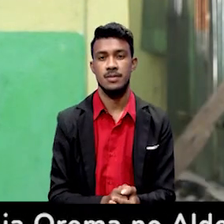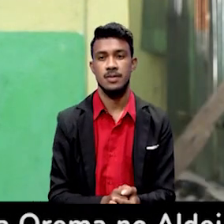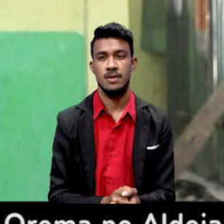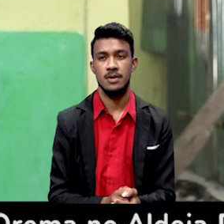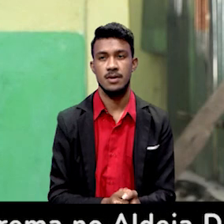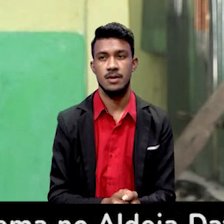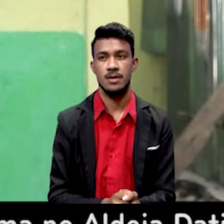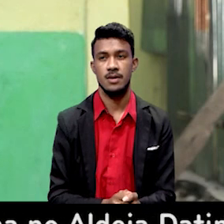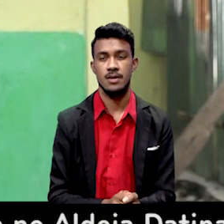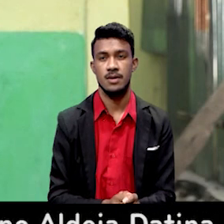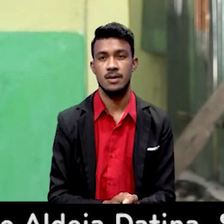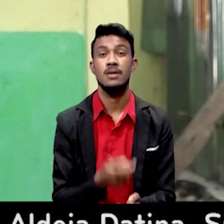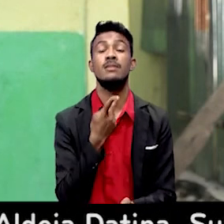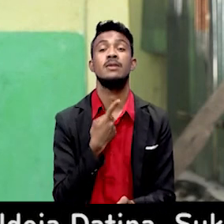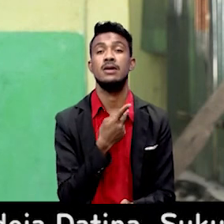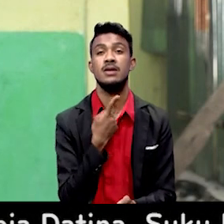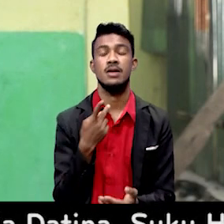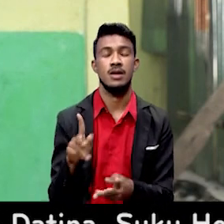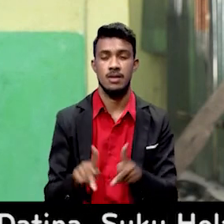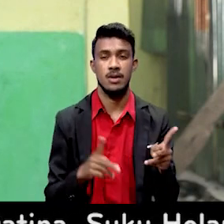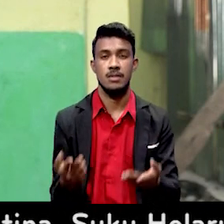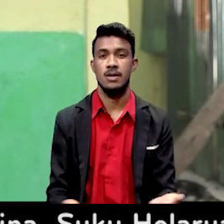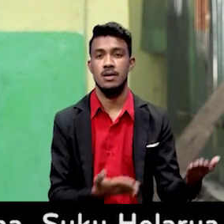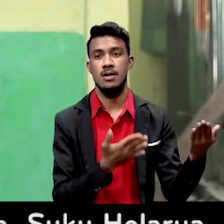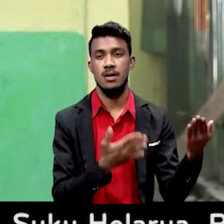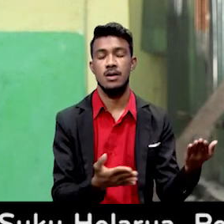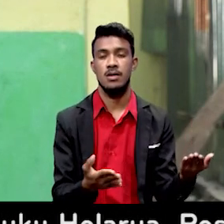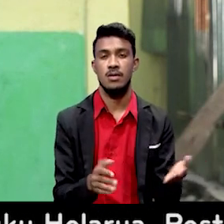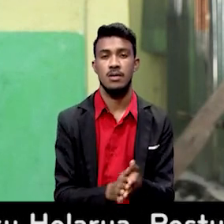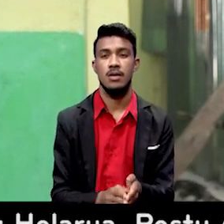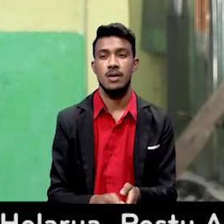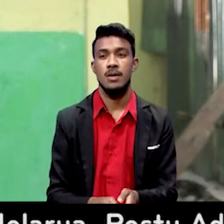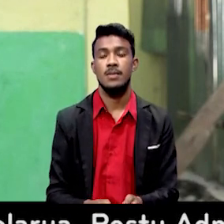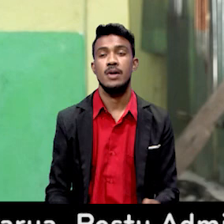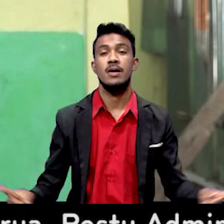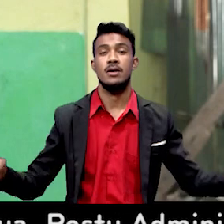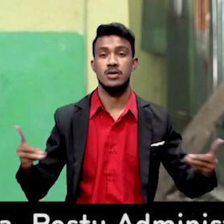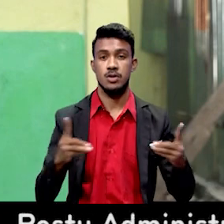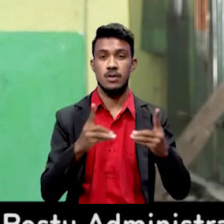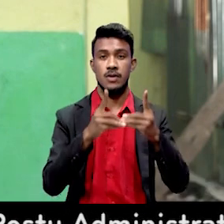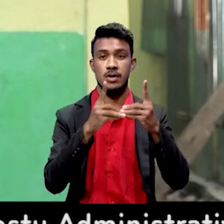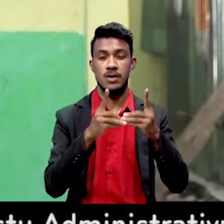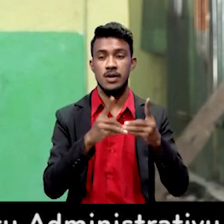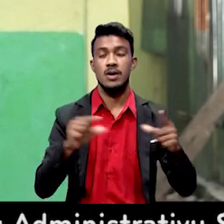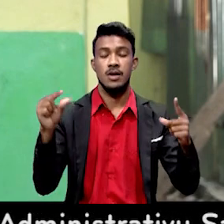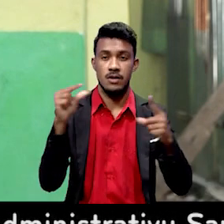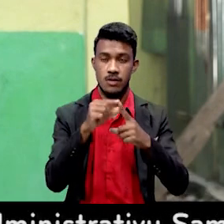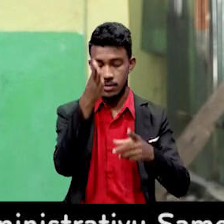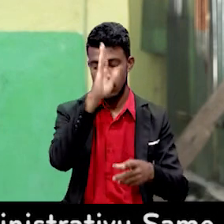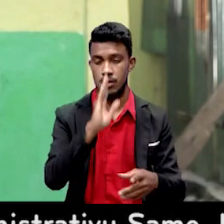Evangelica palsu serbe lau ho di mai ataka fali be. Evangelu lolos ni ne